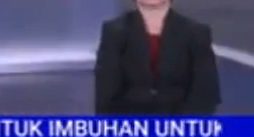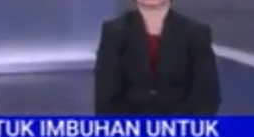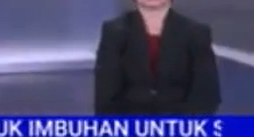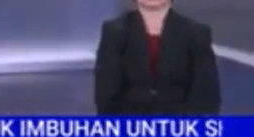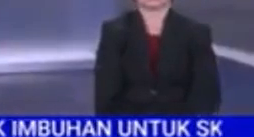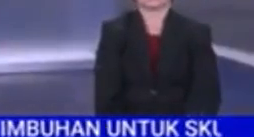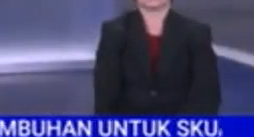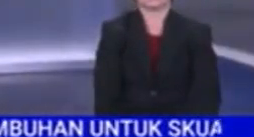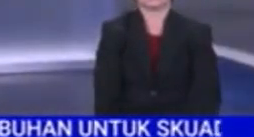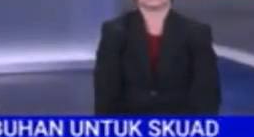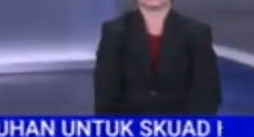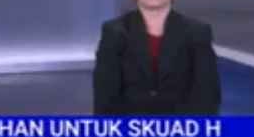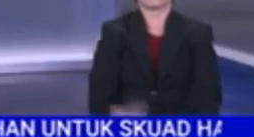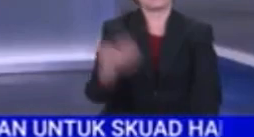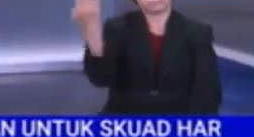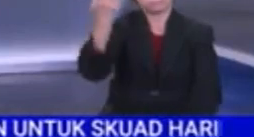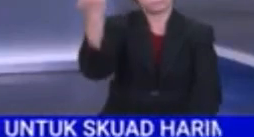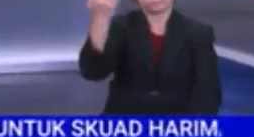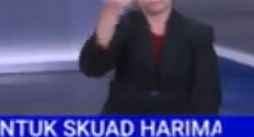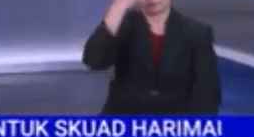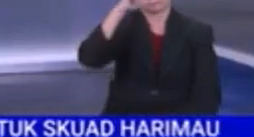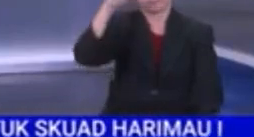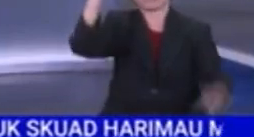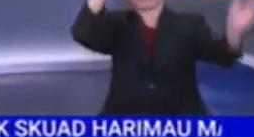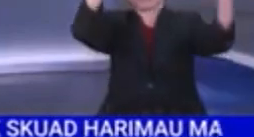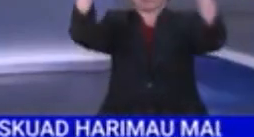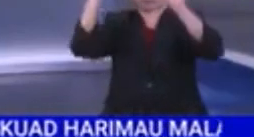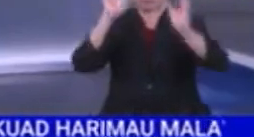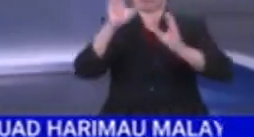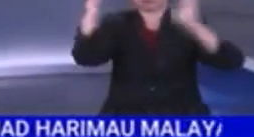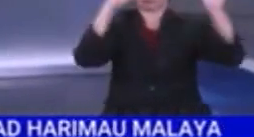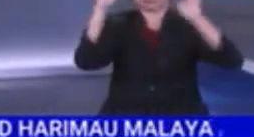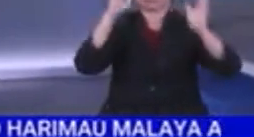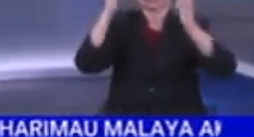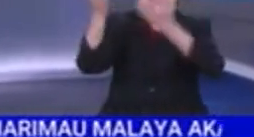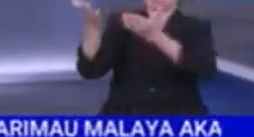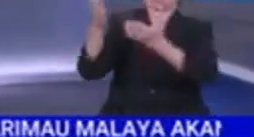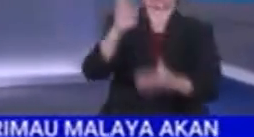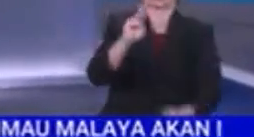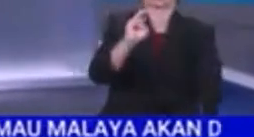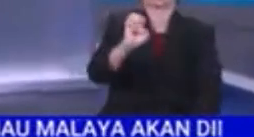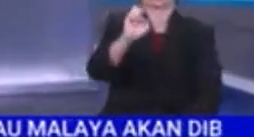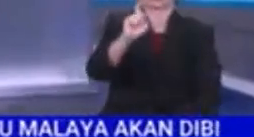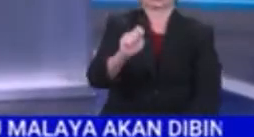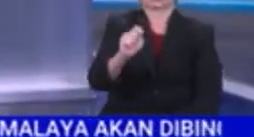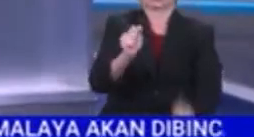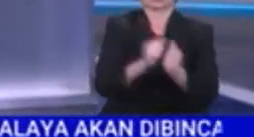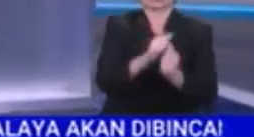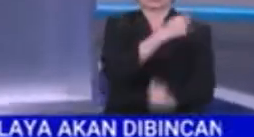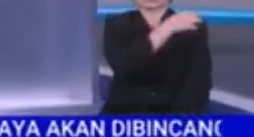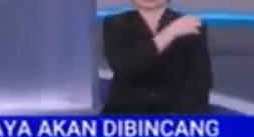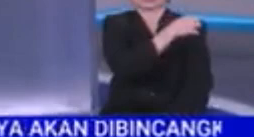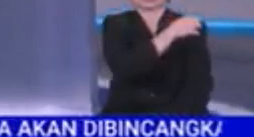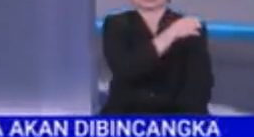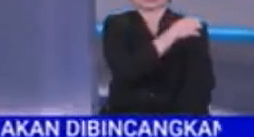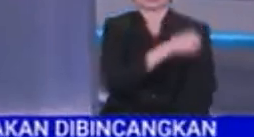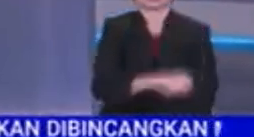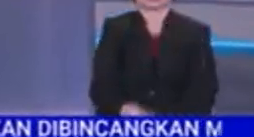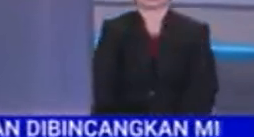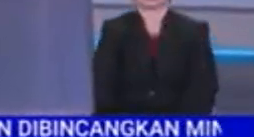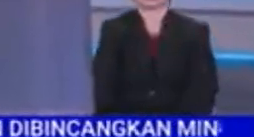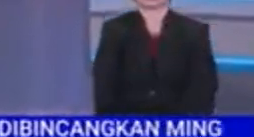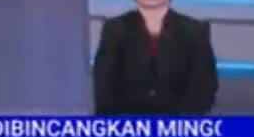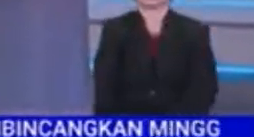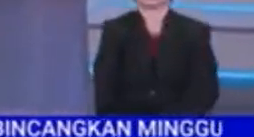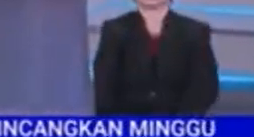Hai baik saudara seperti biasa untuk laporan cuaca seluruh negara langsung ke militer bersama pegawainya aqiqah Marsha di